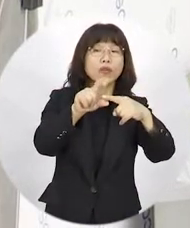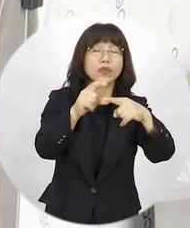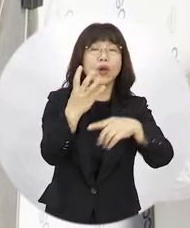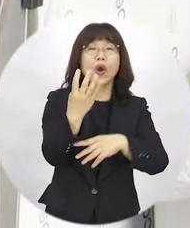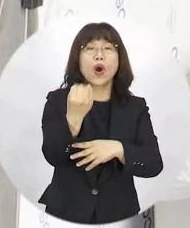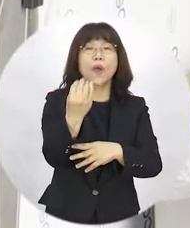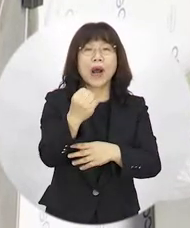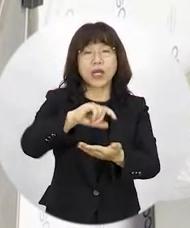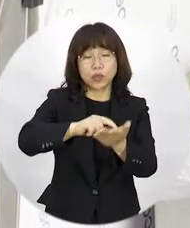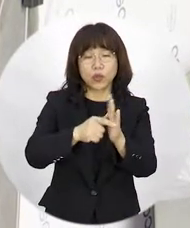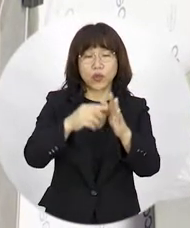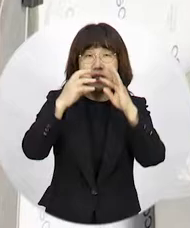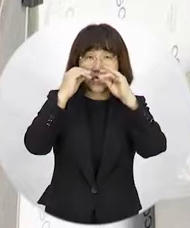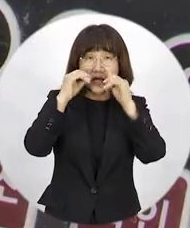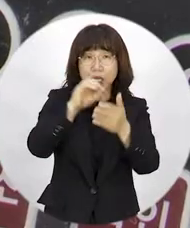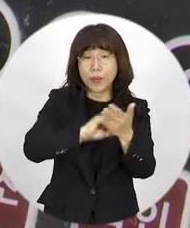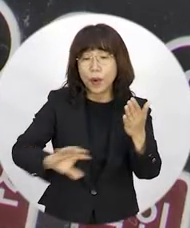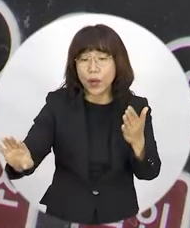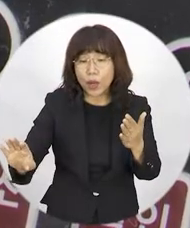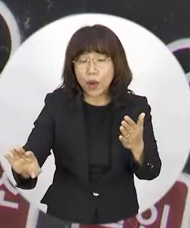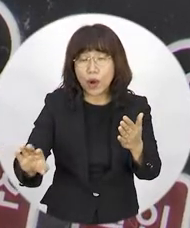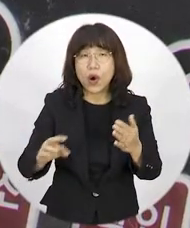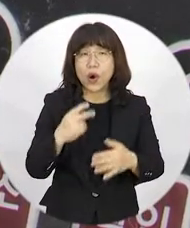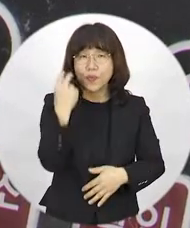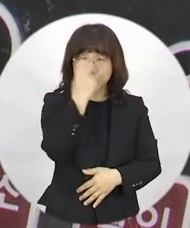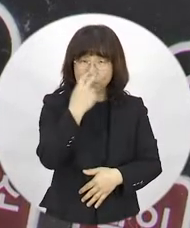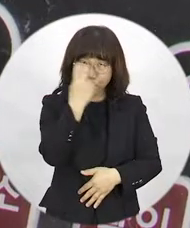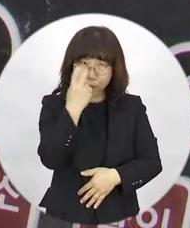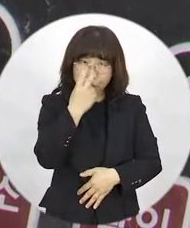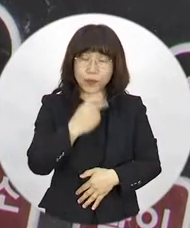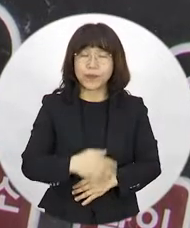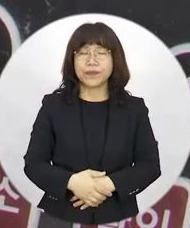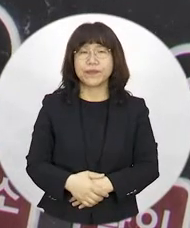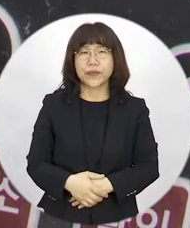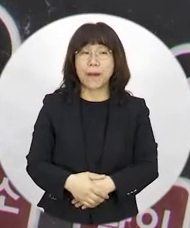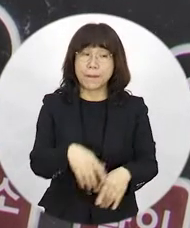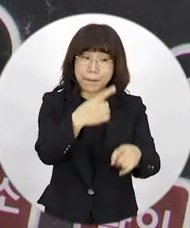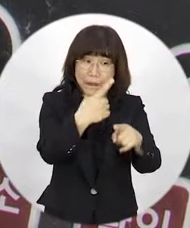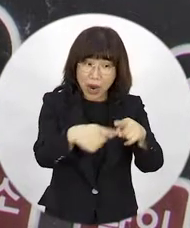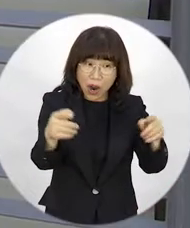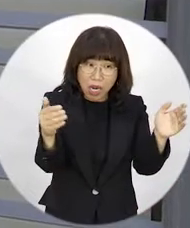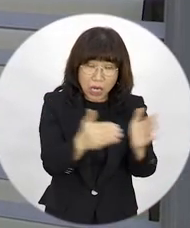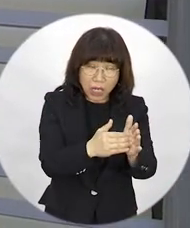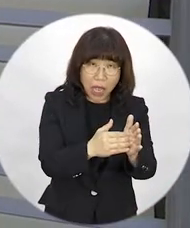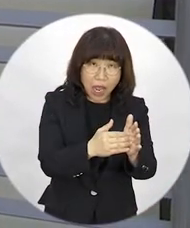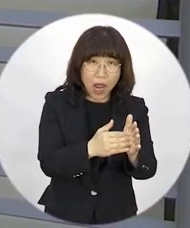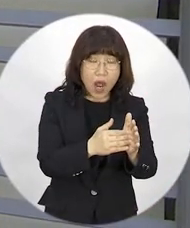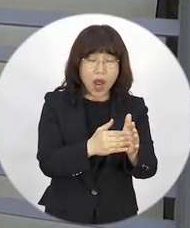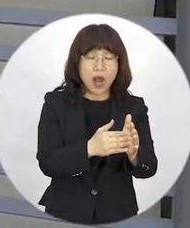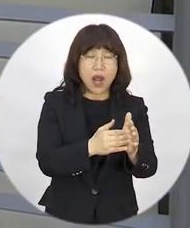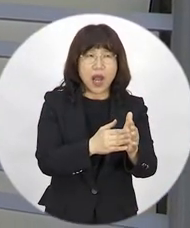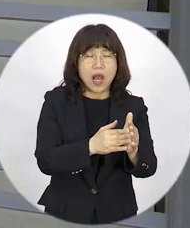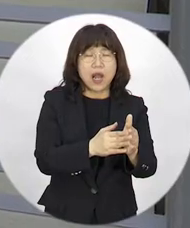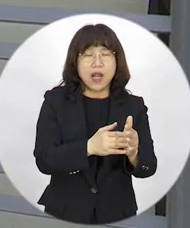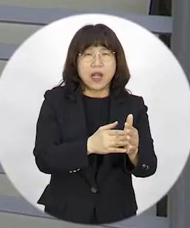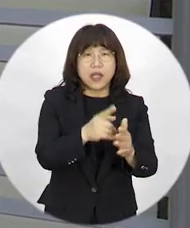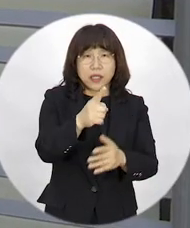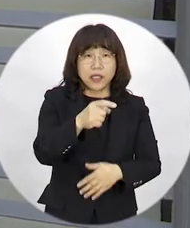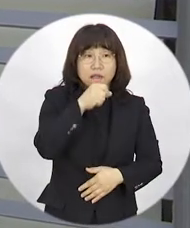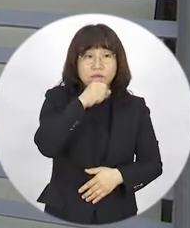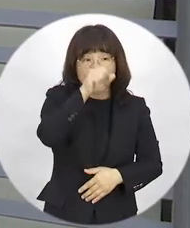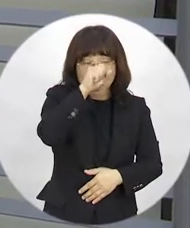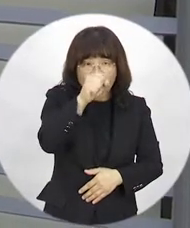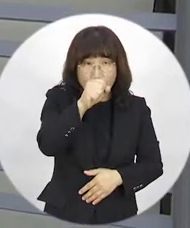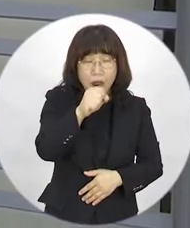세대별 발생량, 전년도 동기간 대비 감량률 등을 종합적으로 평가합니다. 평가 후 입상한